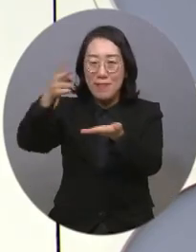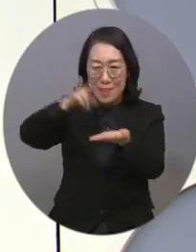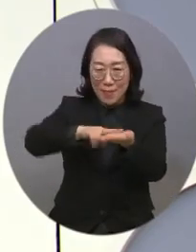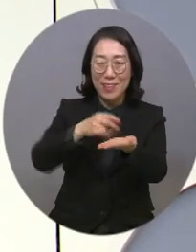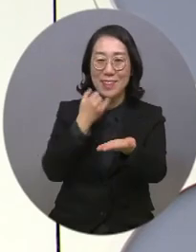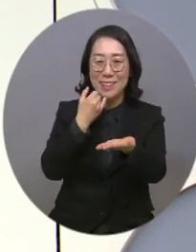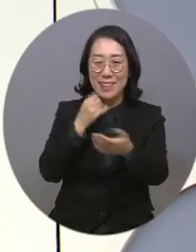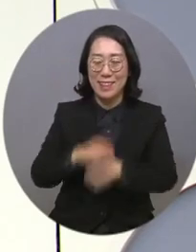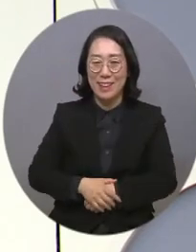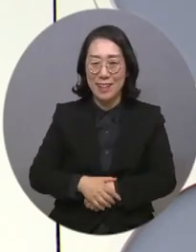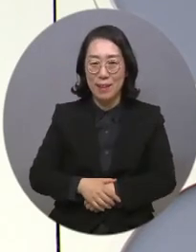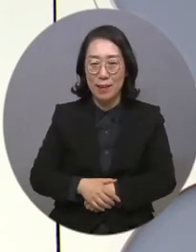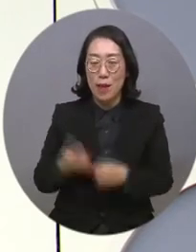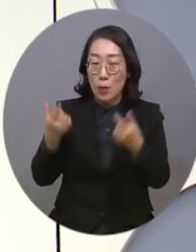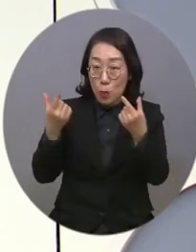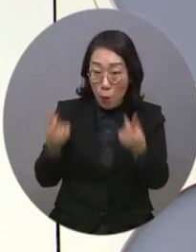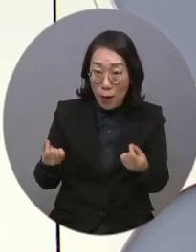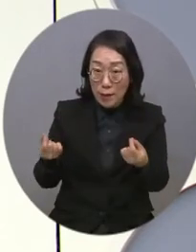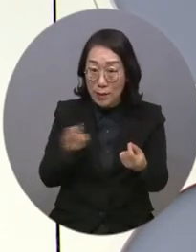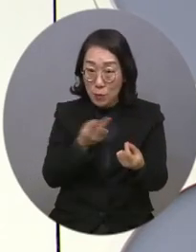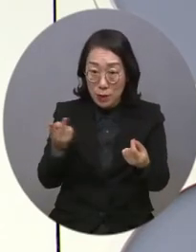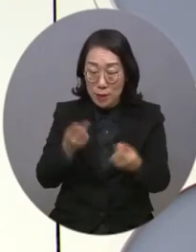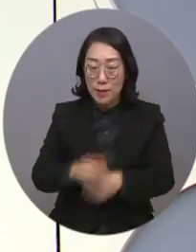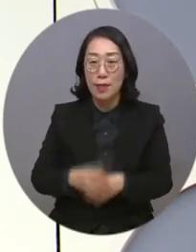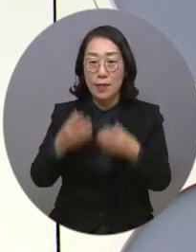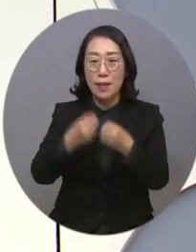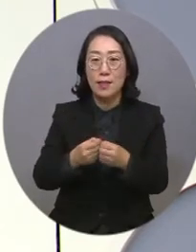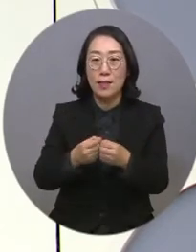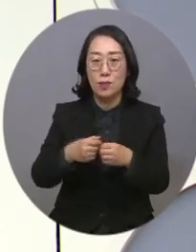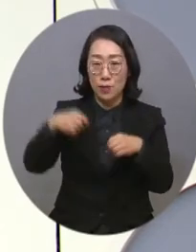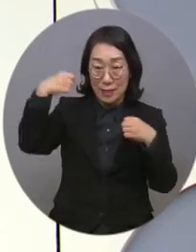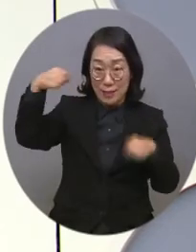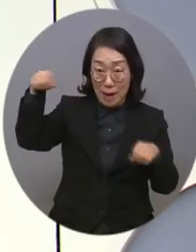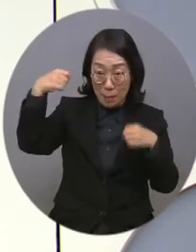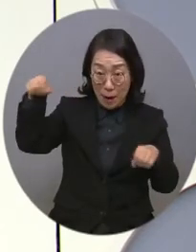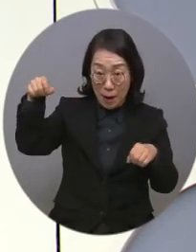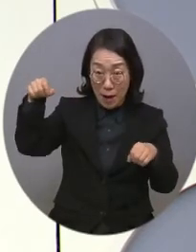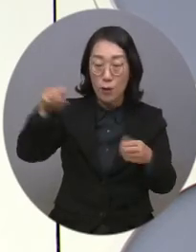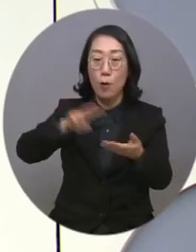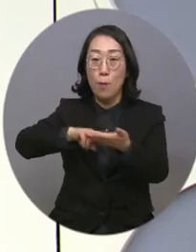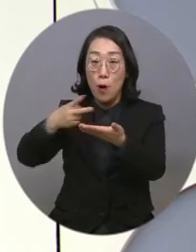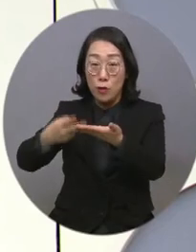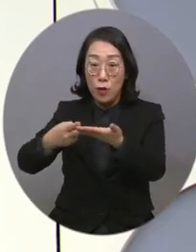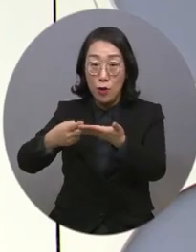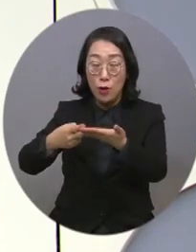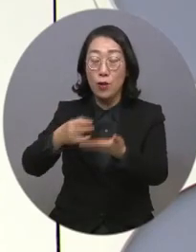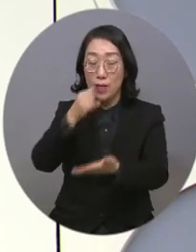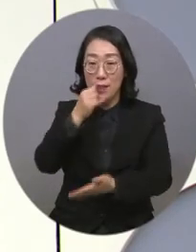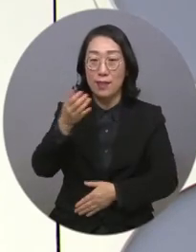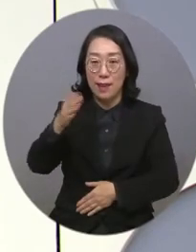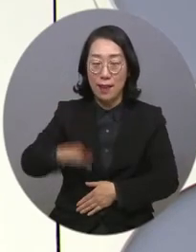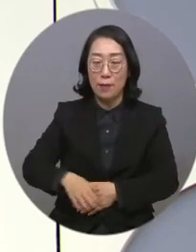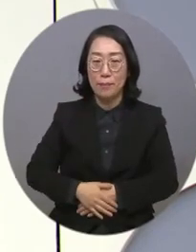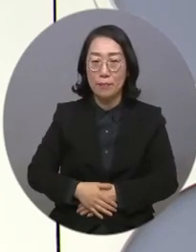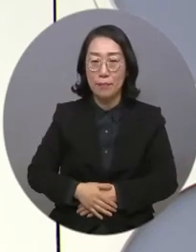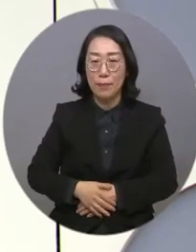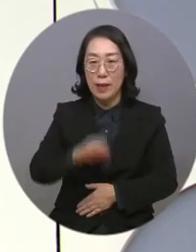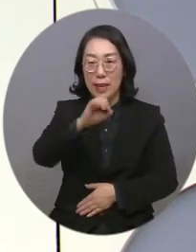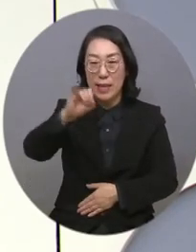뭐 공동으로 번역할 수는 있습니다. 지금 드라마 같은 거 이제 공동으로 번역하고 있는데 그